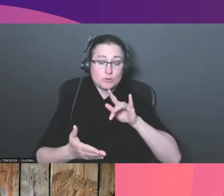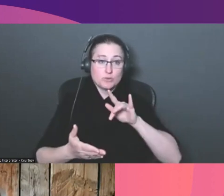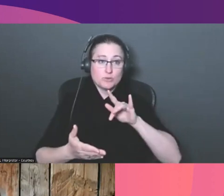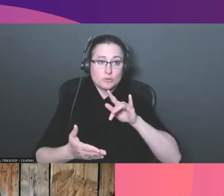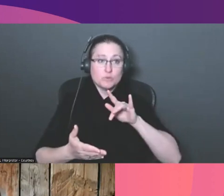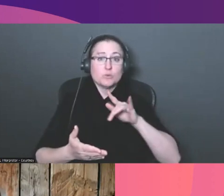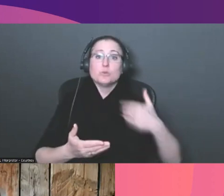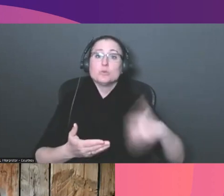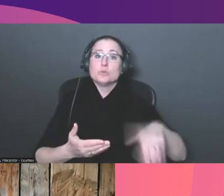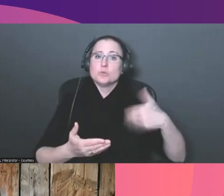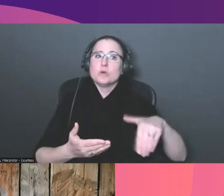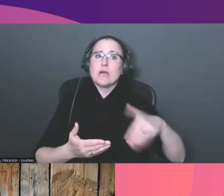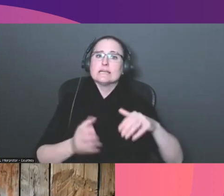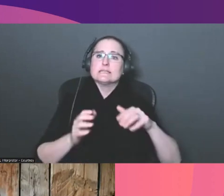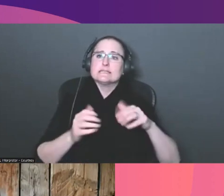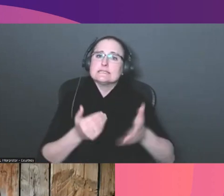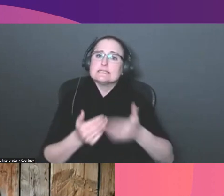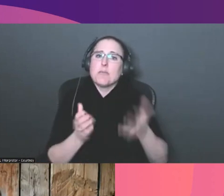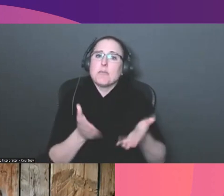L'agression sexuelle